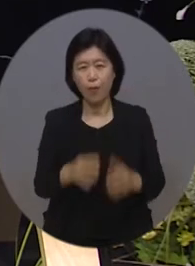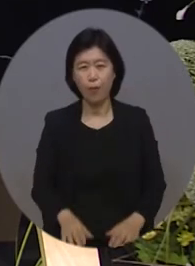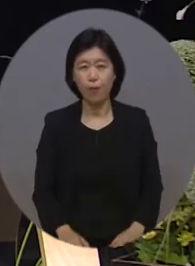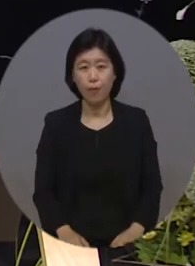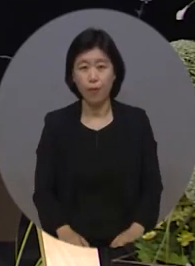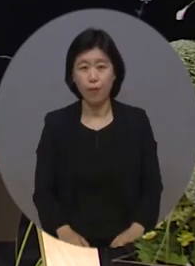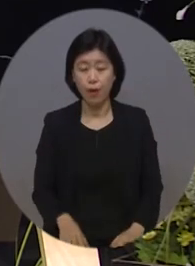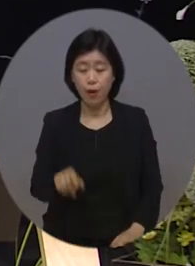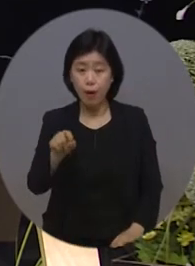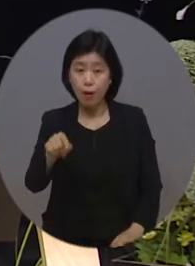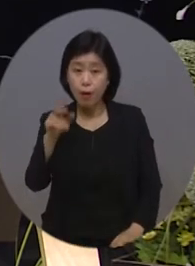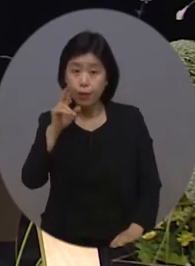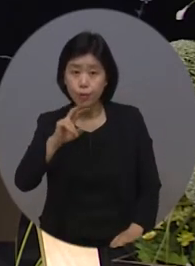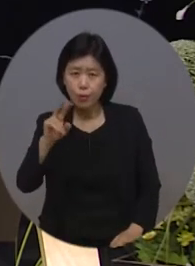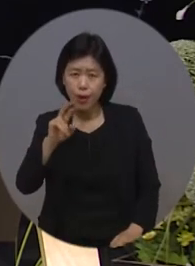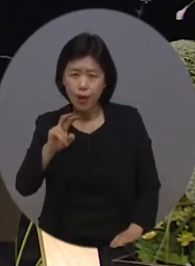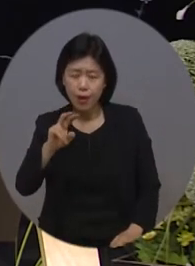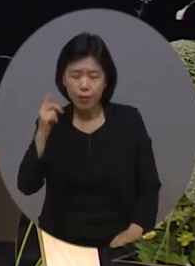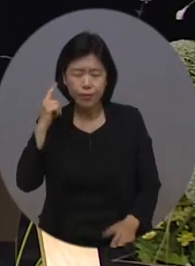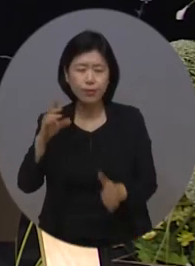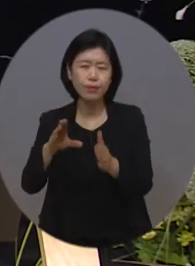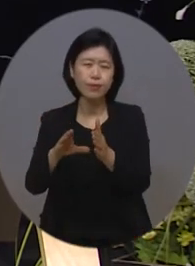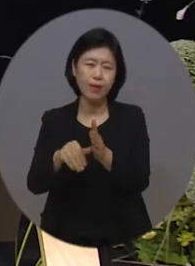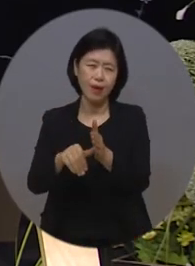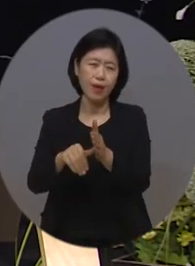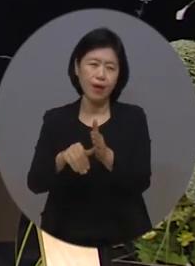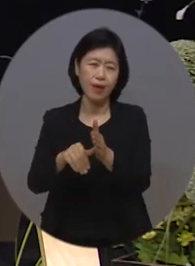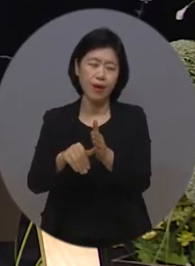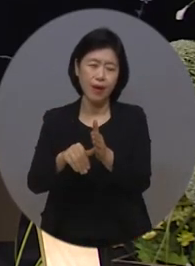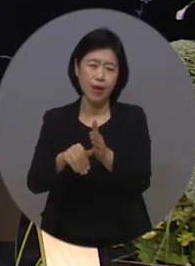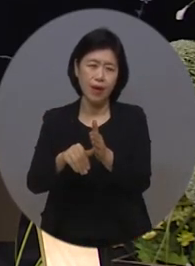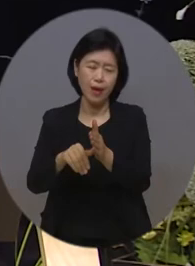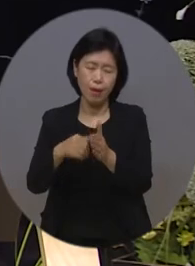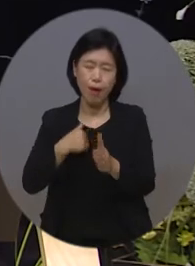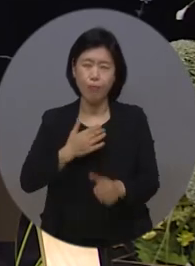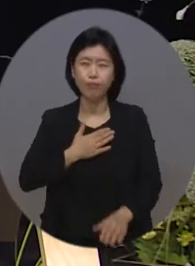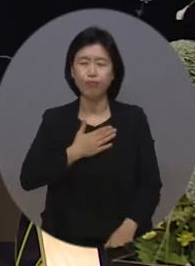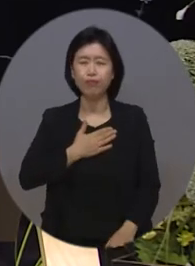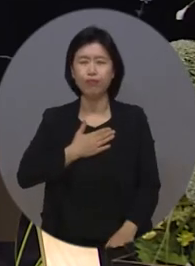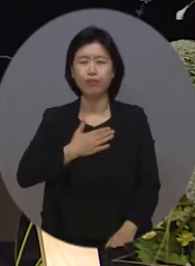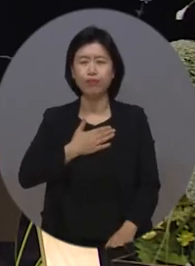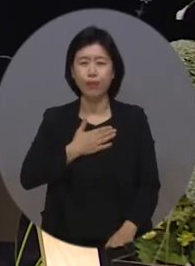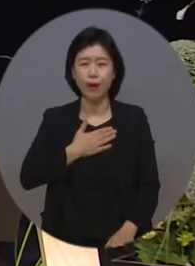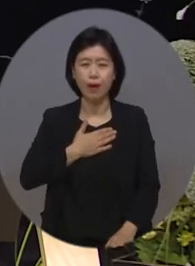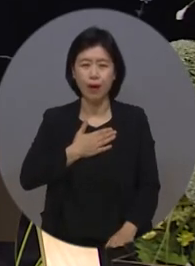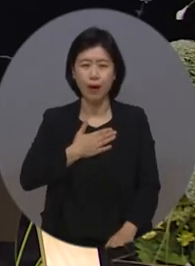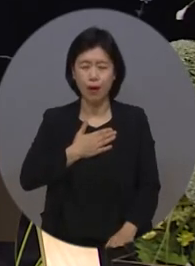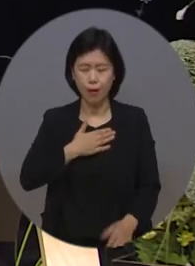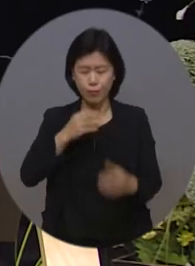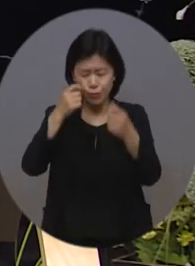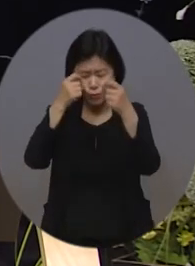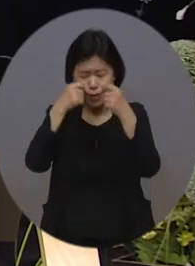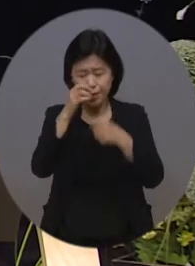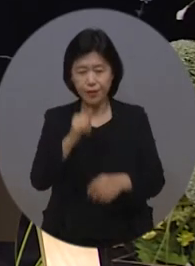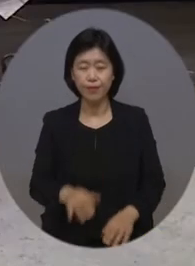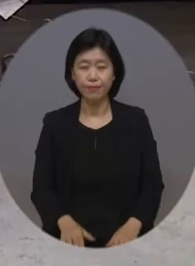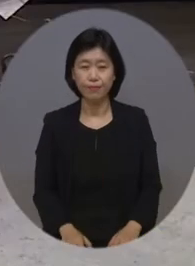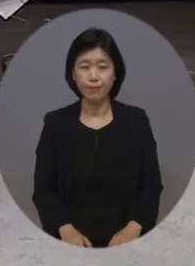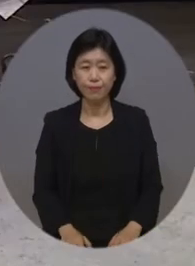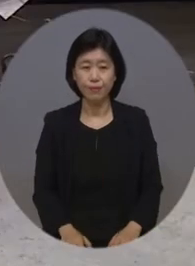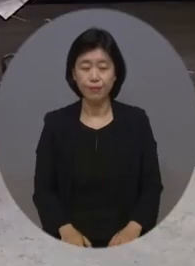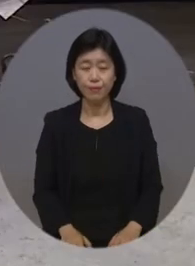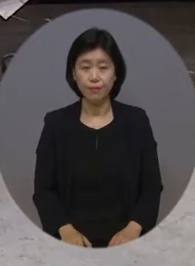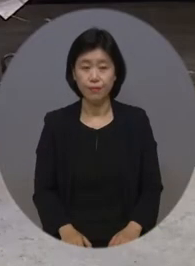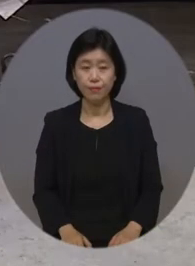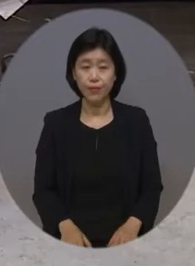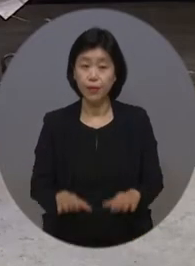울어주는 멜로디를 만나게 됩니다. 그 장면에서 돌아가신 어머니가 현현하곤 합니다.